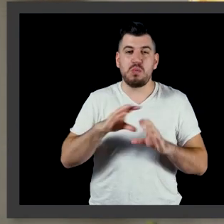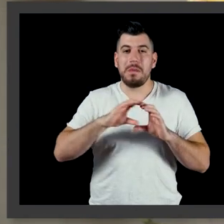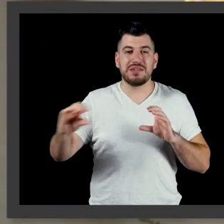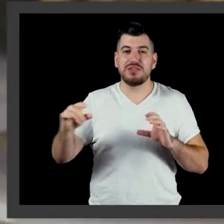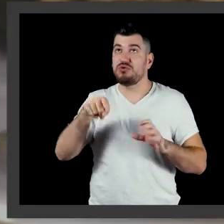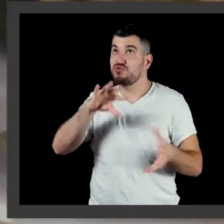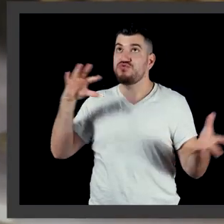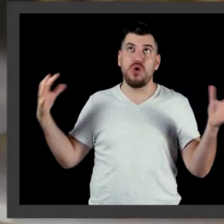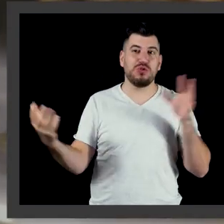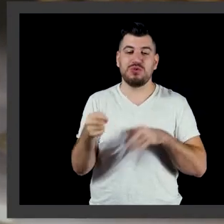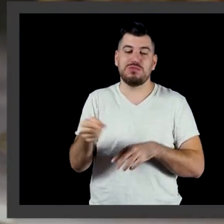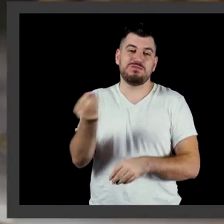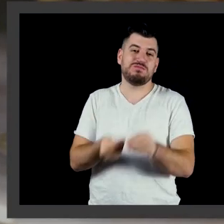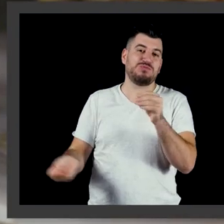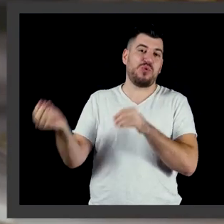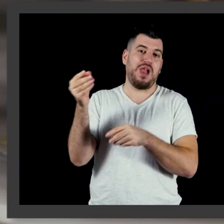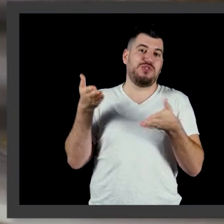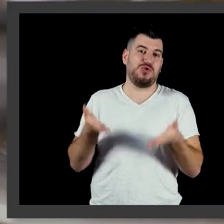κόσμου.